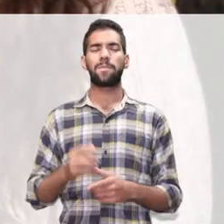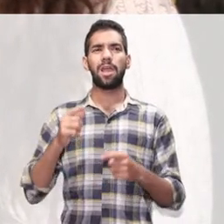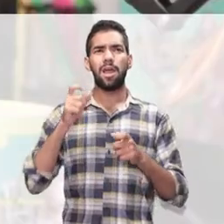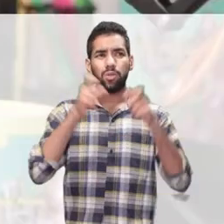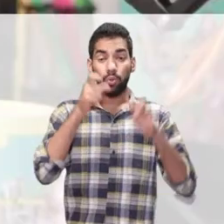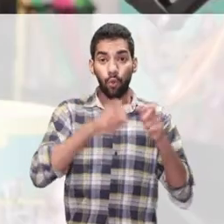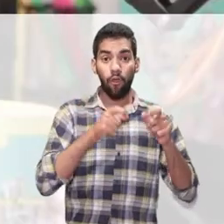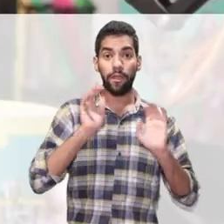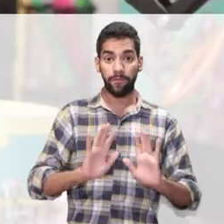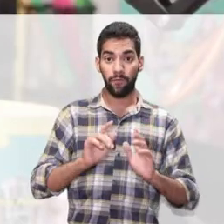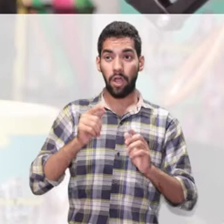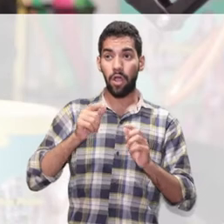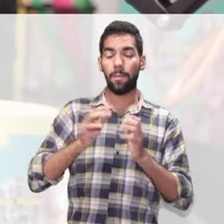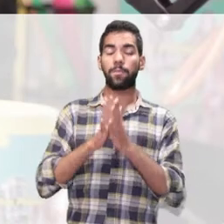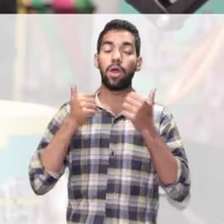ट्रिपलेट